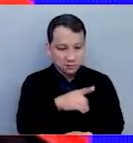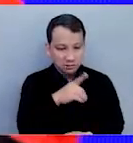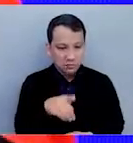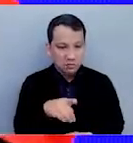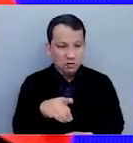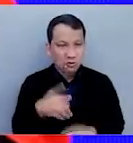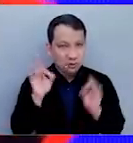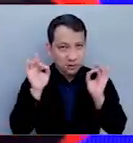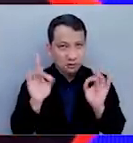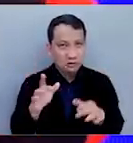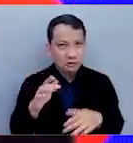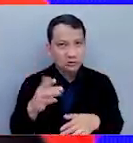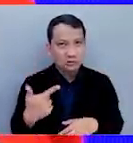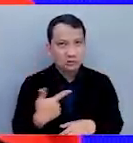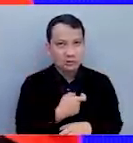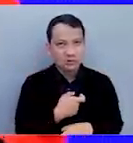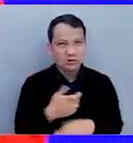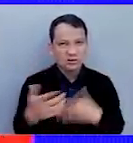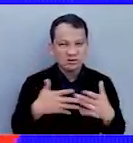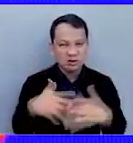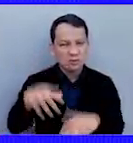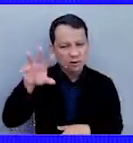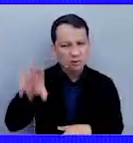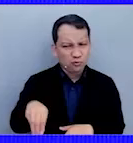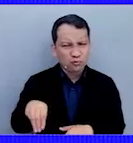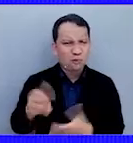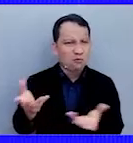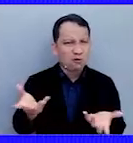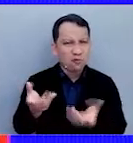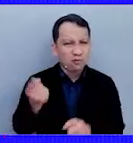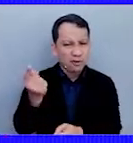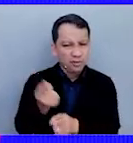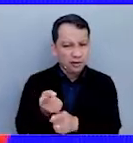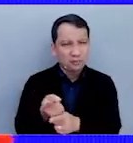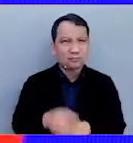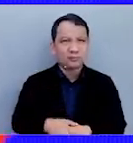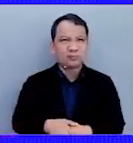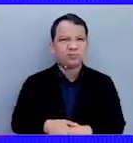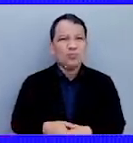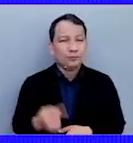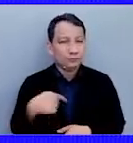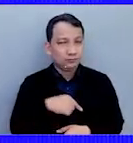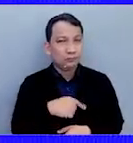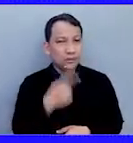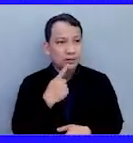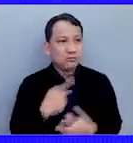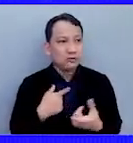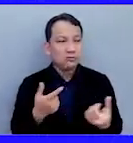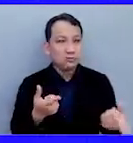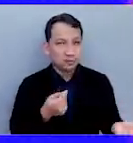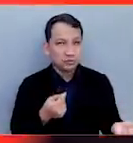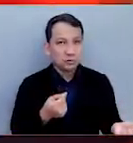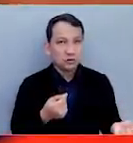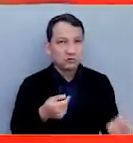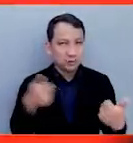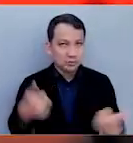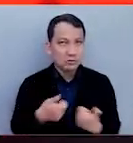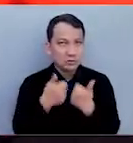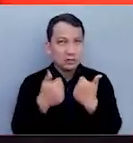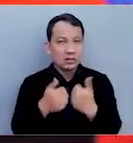mapapahamak. Pinag-aralan namin ano ba yung kakaiba? Ano ba yung dapat? So yun yung mapapanood. Yun din ang challenge nga doon